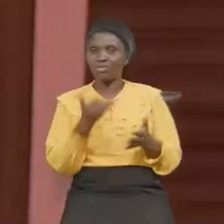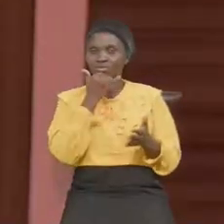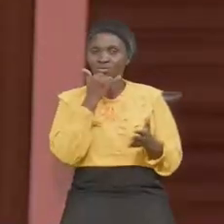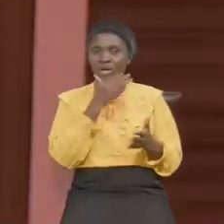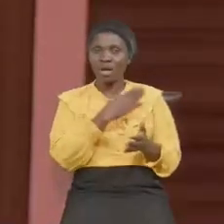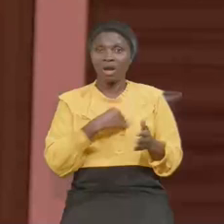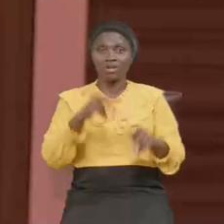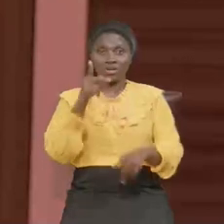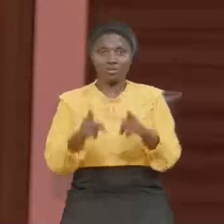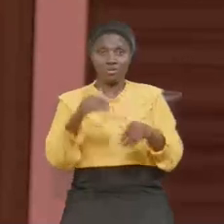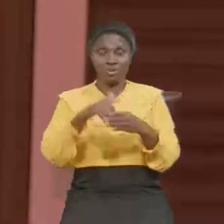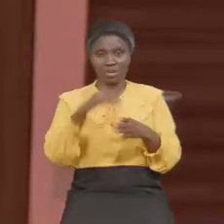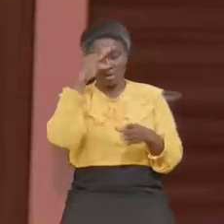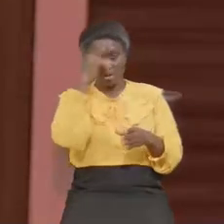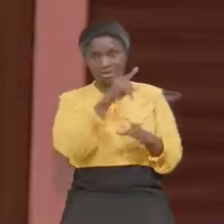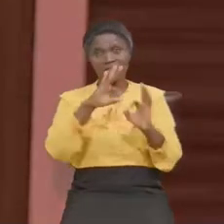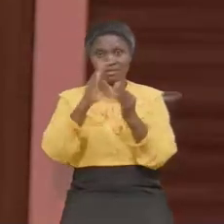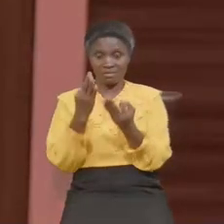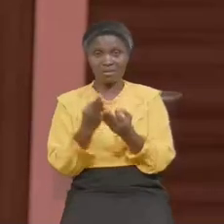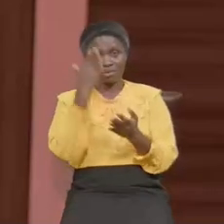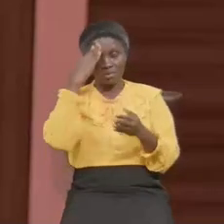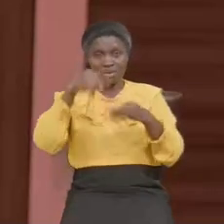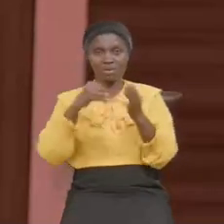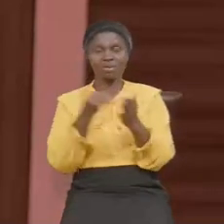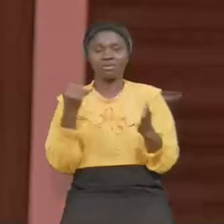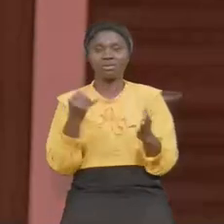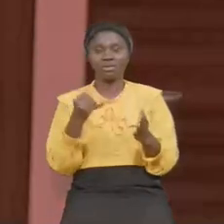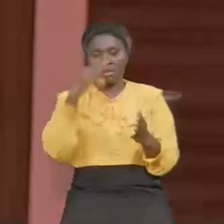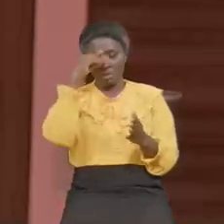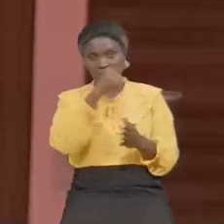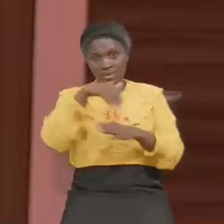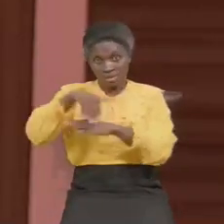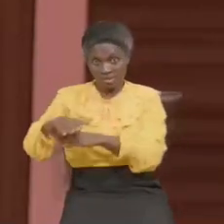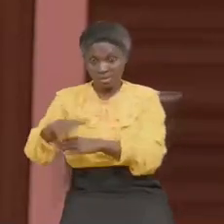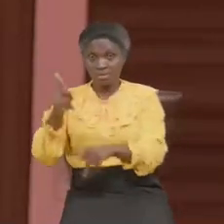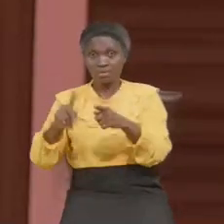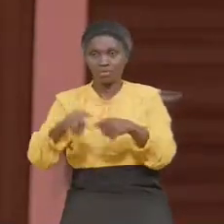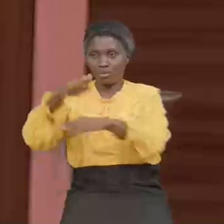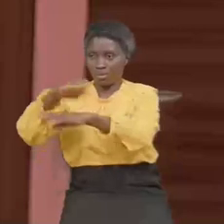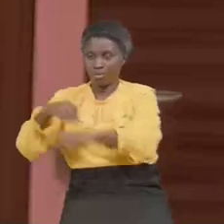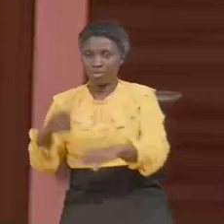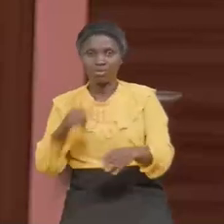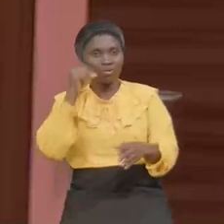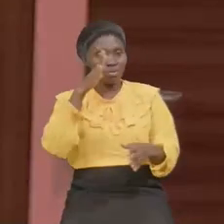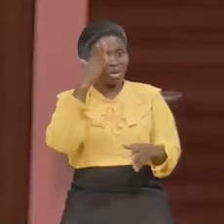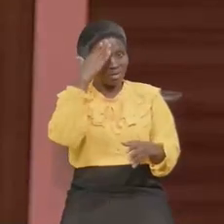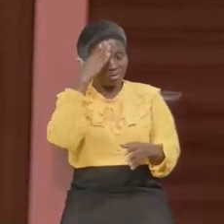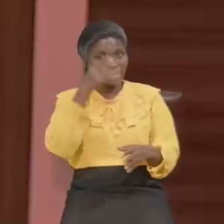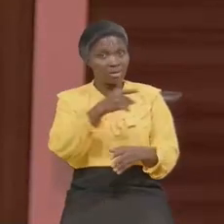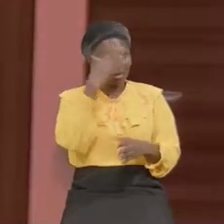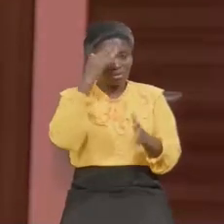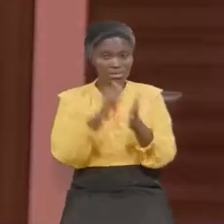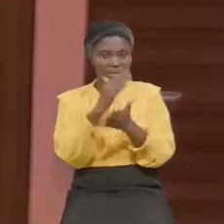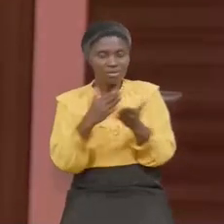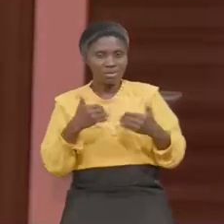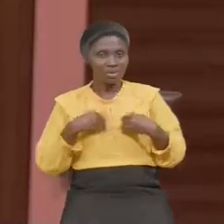ils le soutenaient. Il les a envoyés appeler la femme. Et il savait que quelque chose était passé. Il a écrit une lettre. Et il a